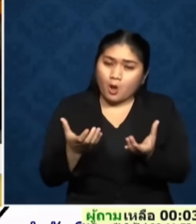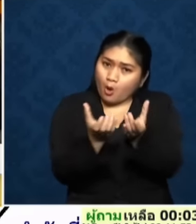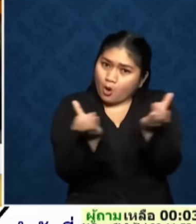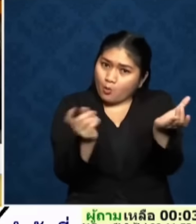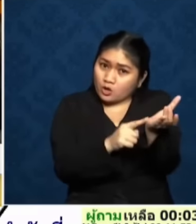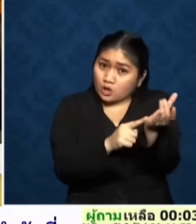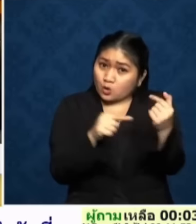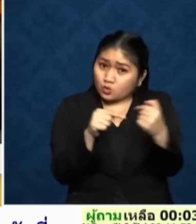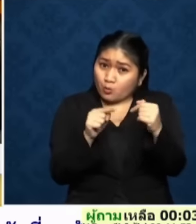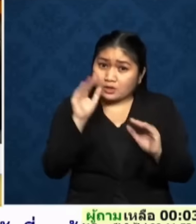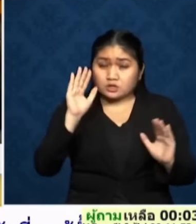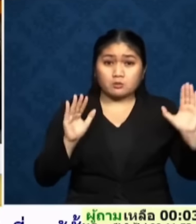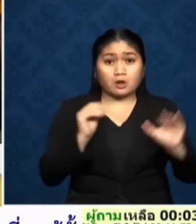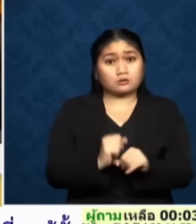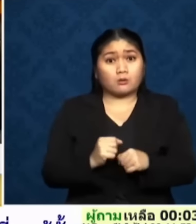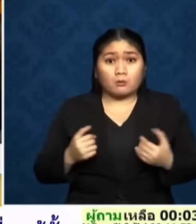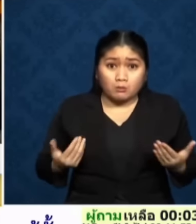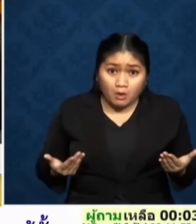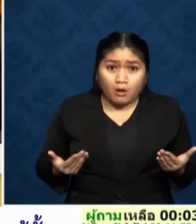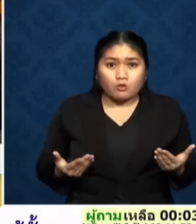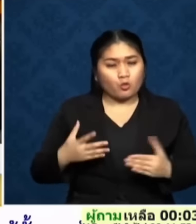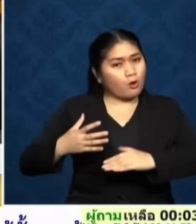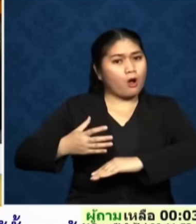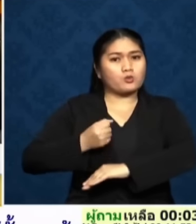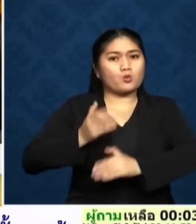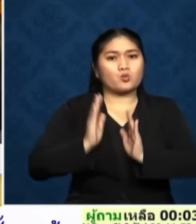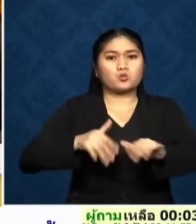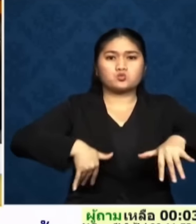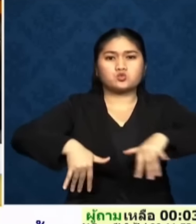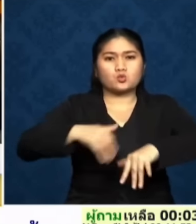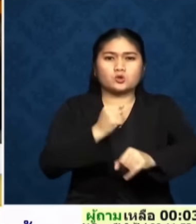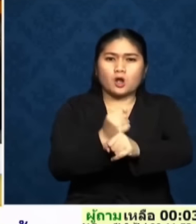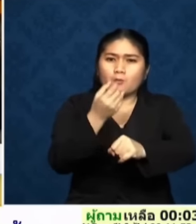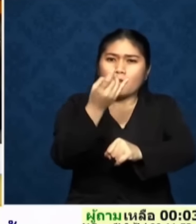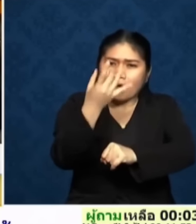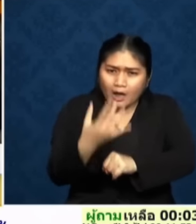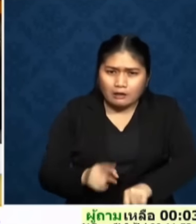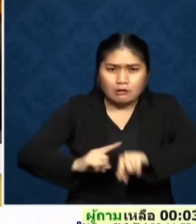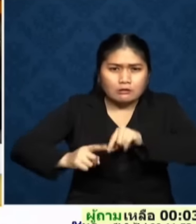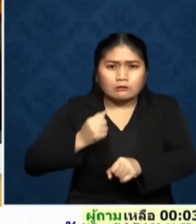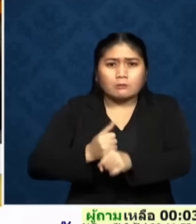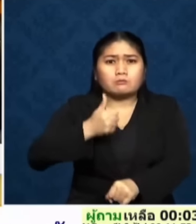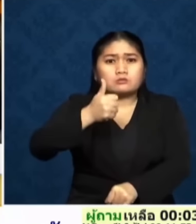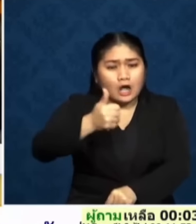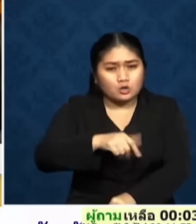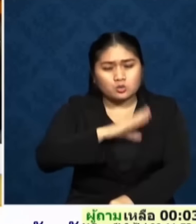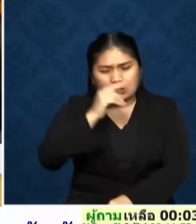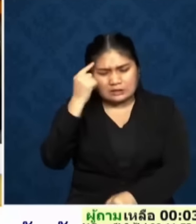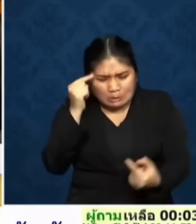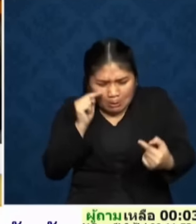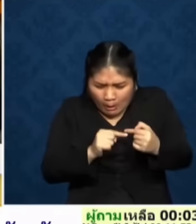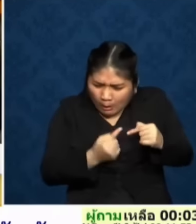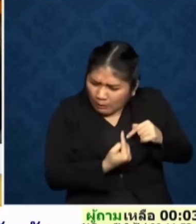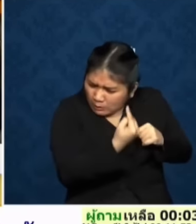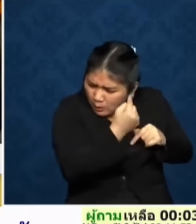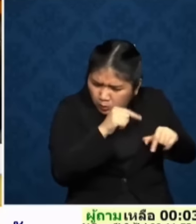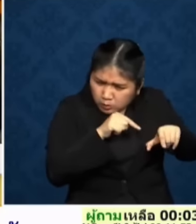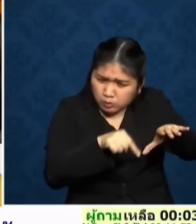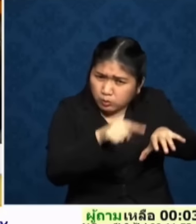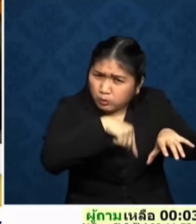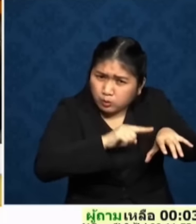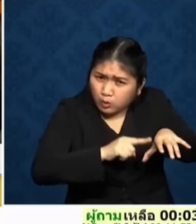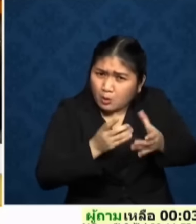ธิปไตยได้มากยังไงทำยังไงจะให้อำนาจของประชาชนได้สามารถทำอะไรได้มากอย่าไปหมกมุ่นอยู่กับประเด็นเดียวผมคิดว่ารัฐ